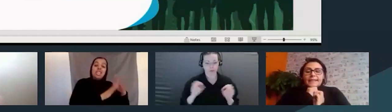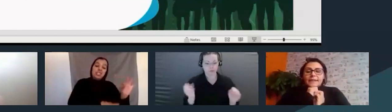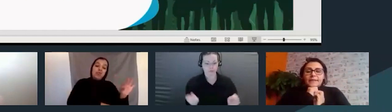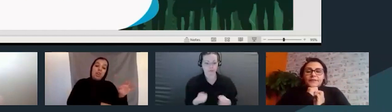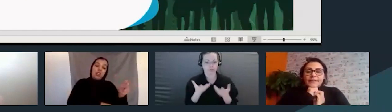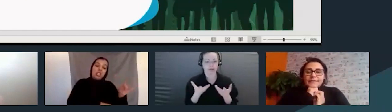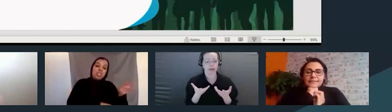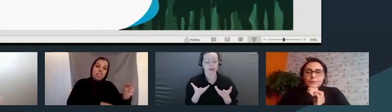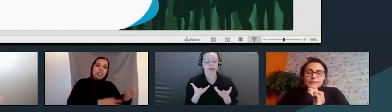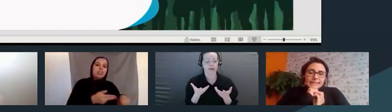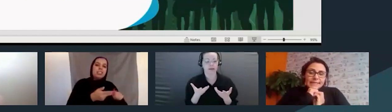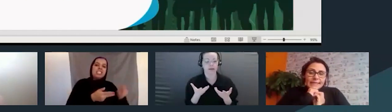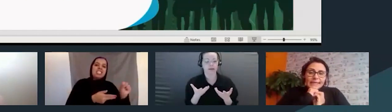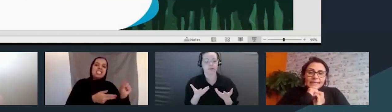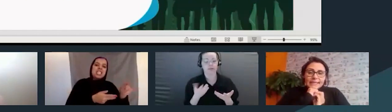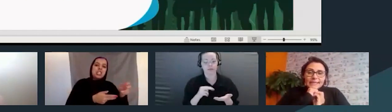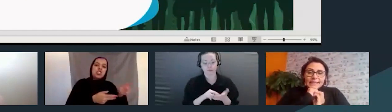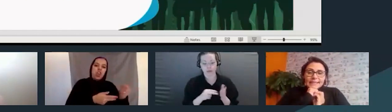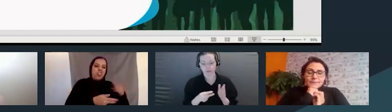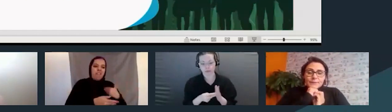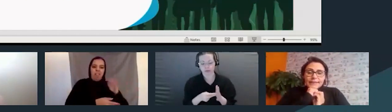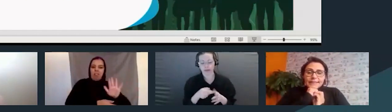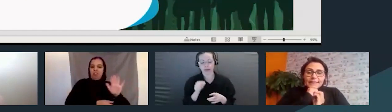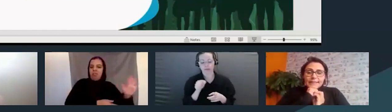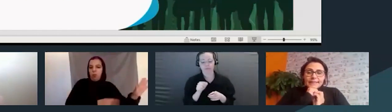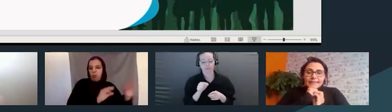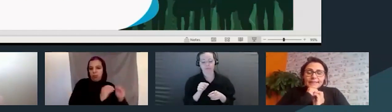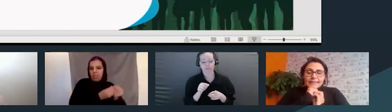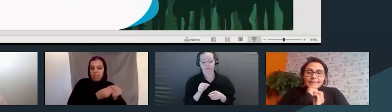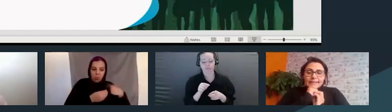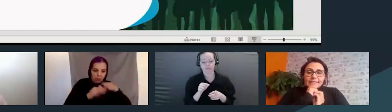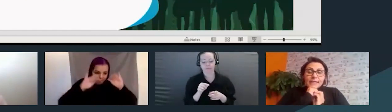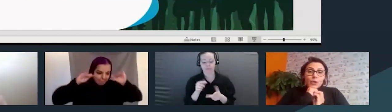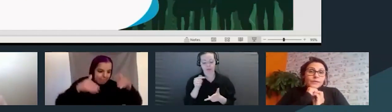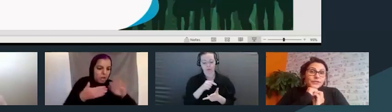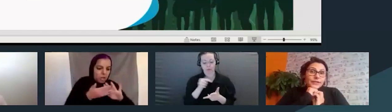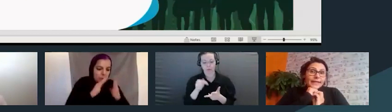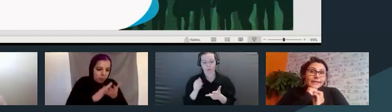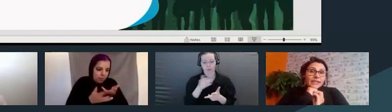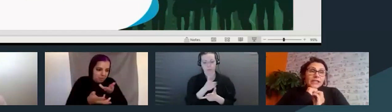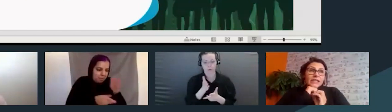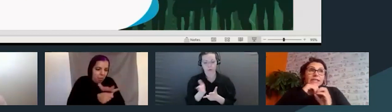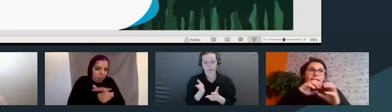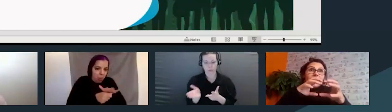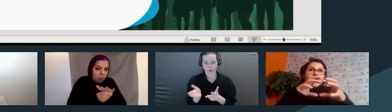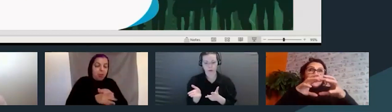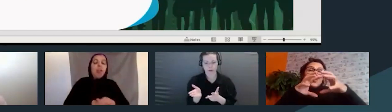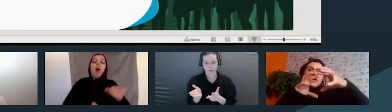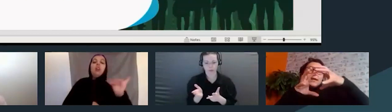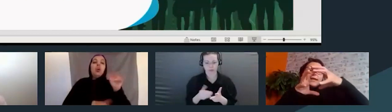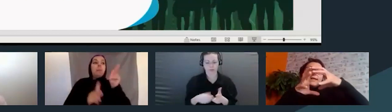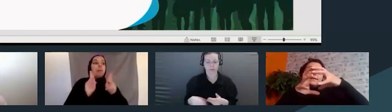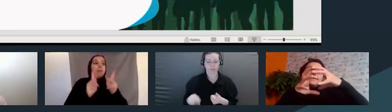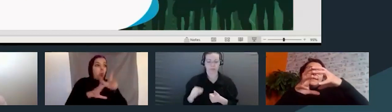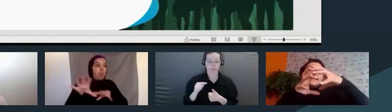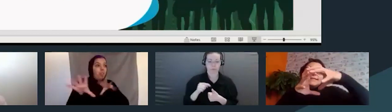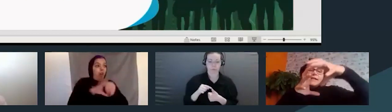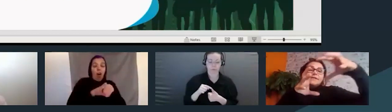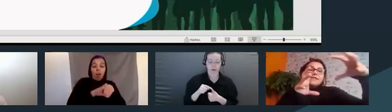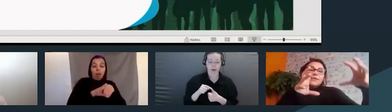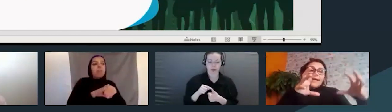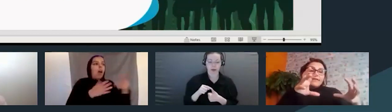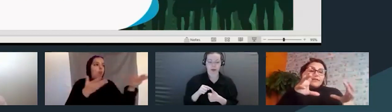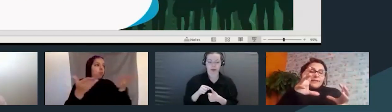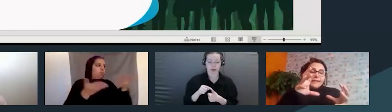encore une fois, on rassemble les parties prenantes. Les services que nous avons qui sont